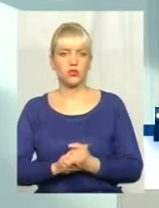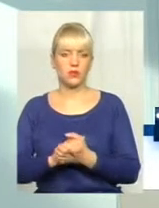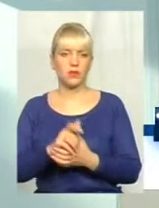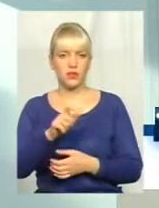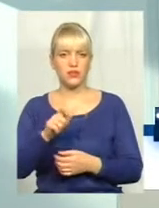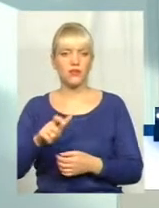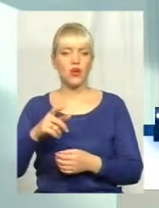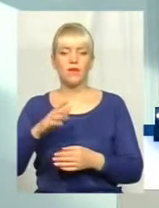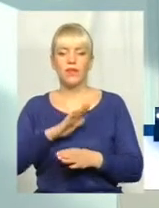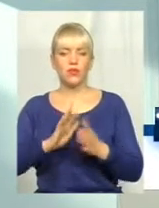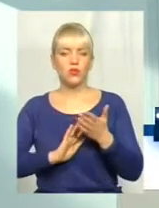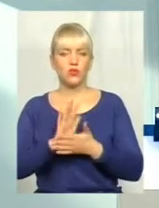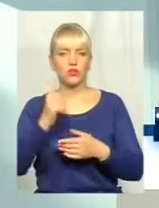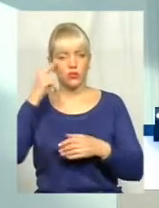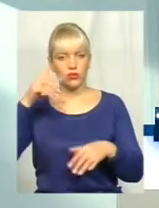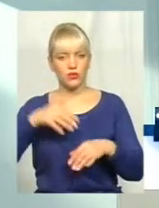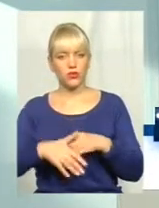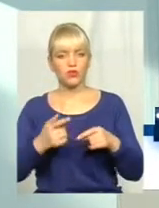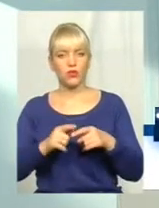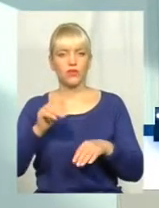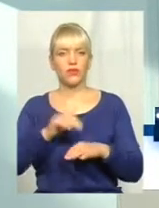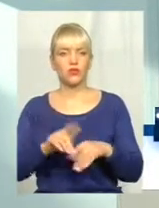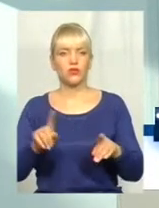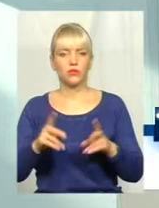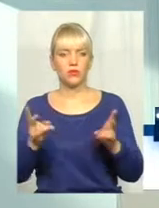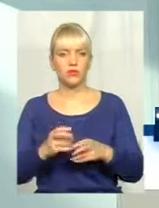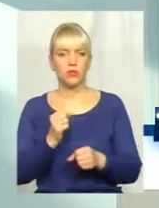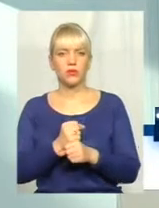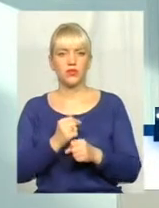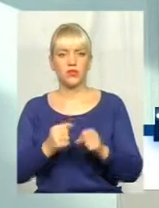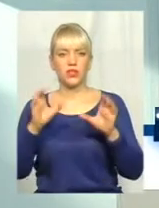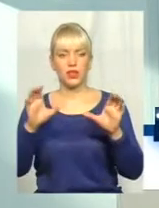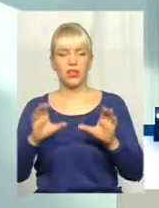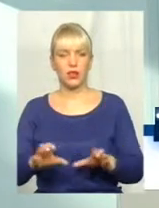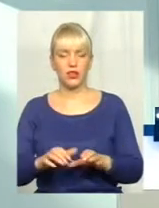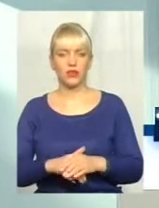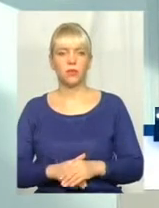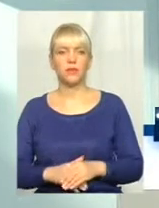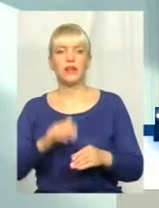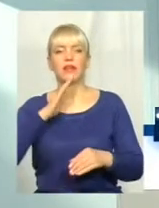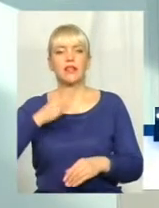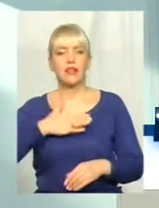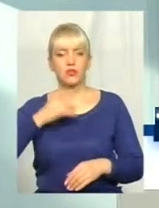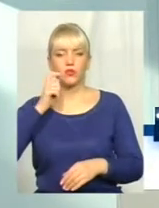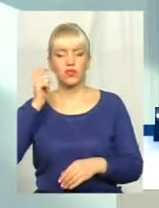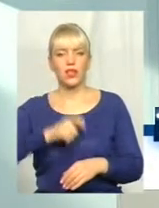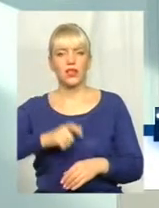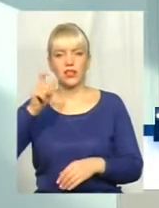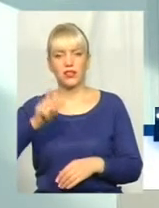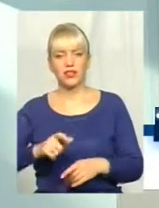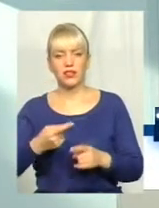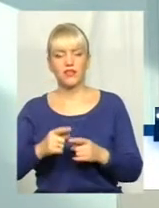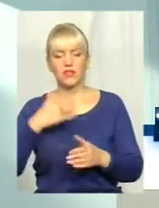доросло до усвідомлення і того факту, що потрібно працювати легально. Наш українець, він в